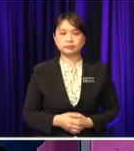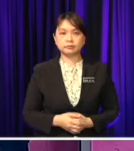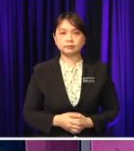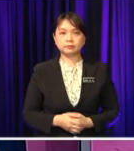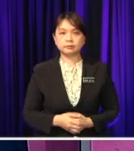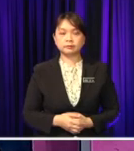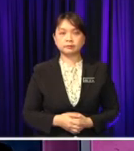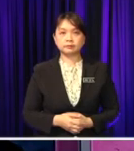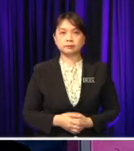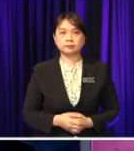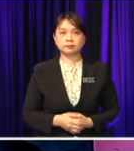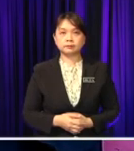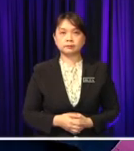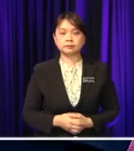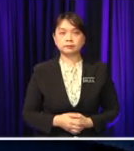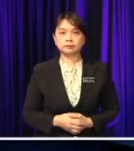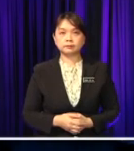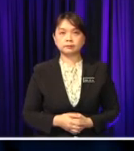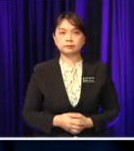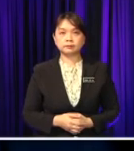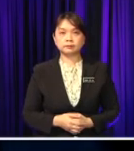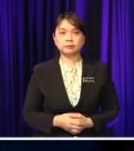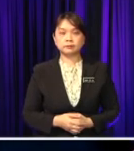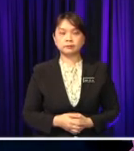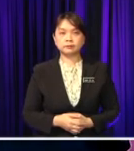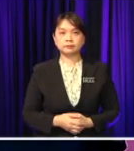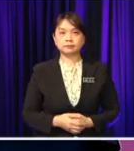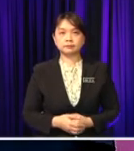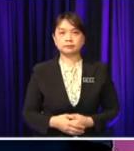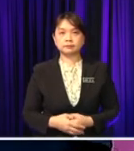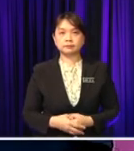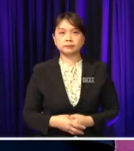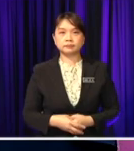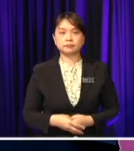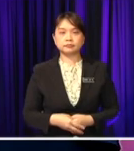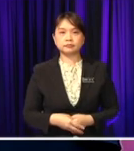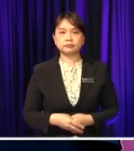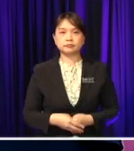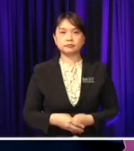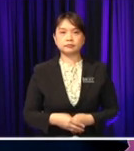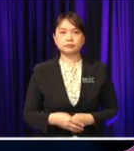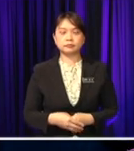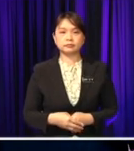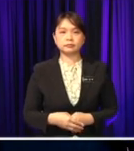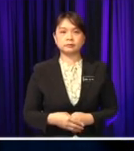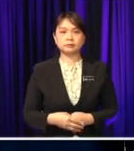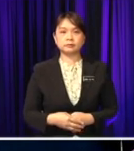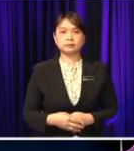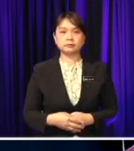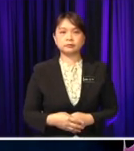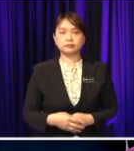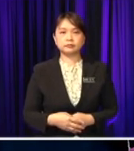gini timbul sampai dengan jadi kita akan tulis jawaban di sebelah timur sama dengan yang penting mudah-mudahan kalian tahu dulu